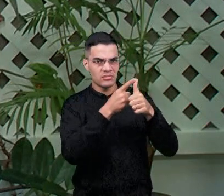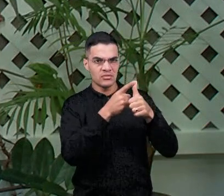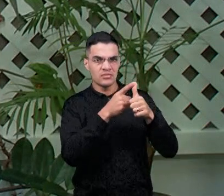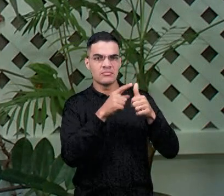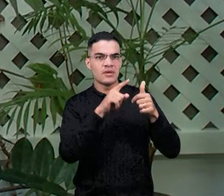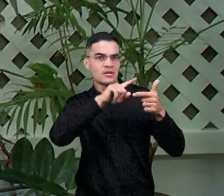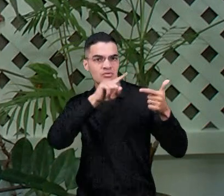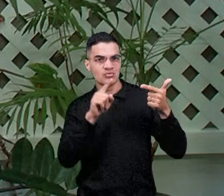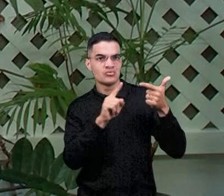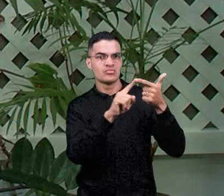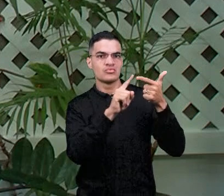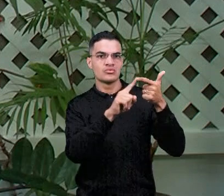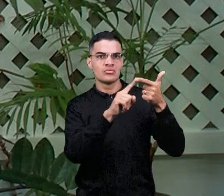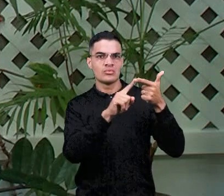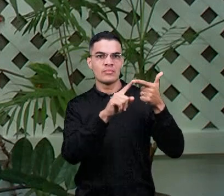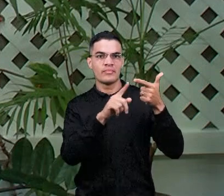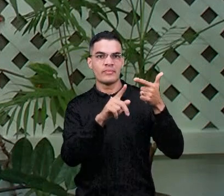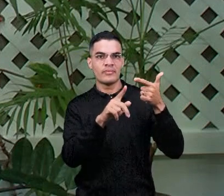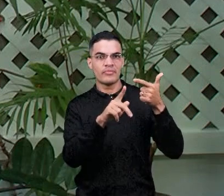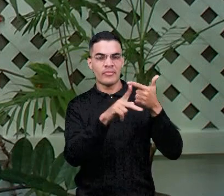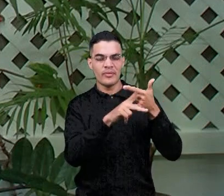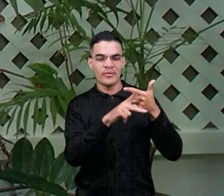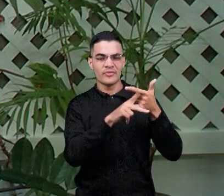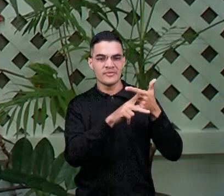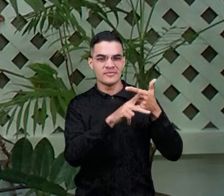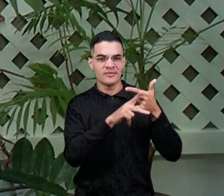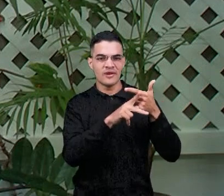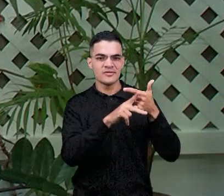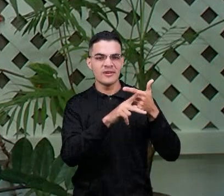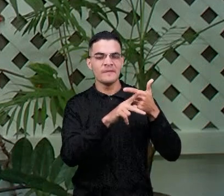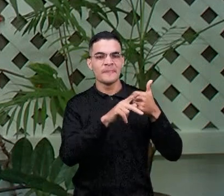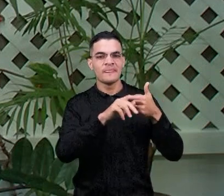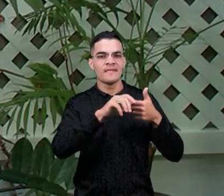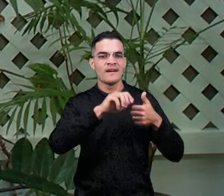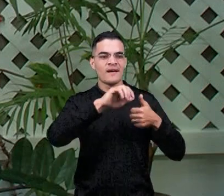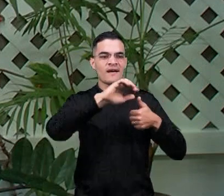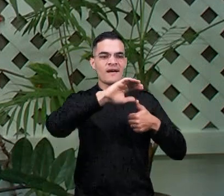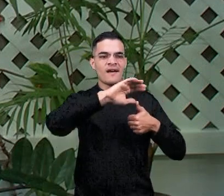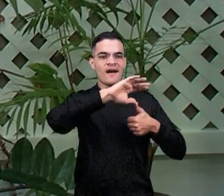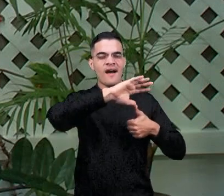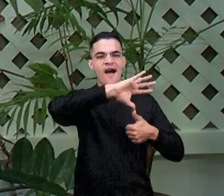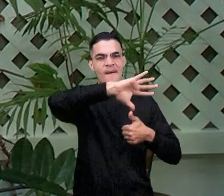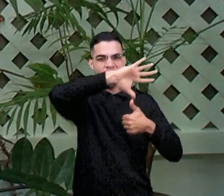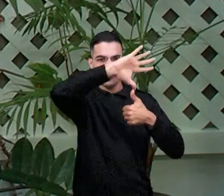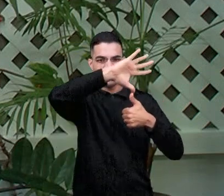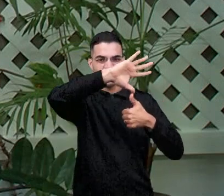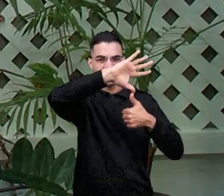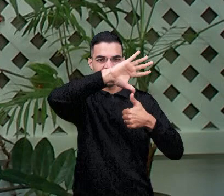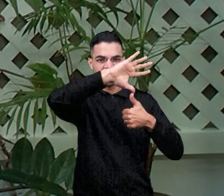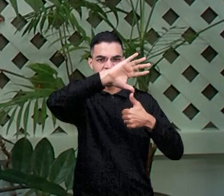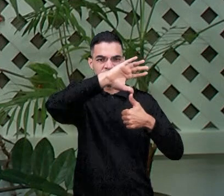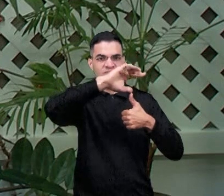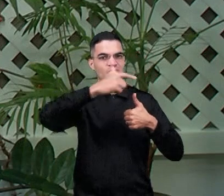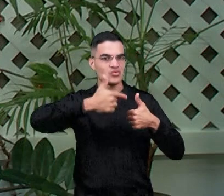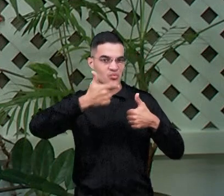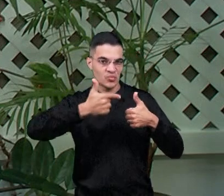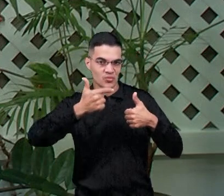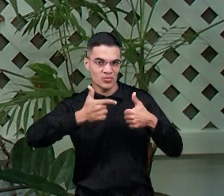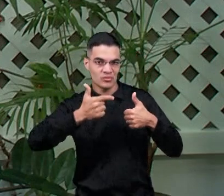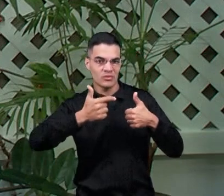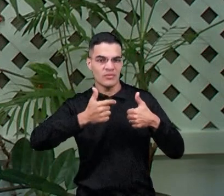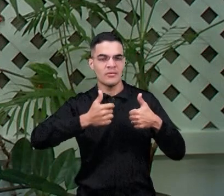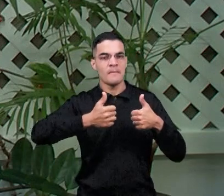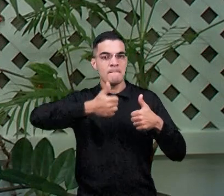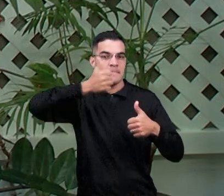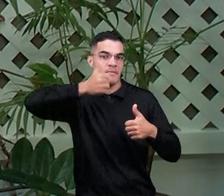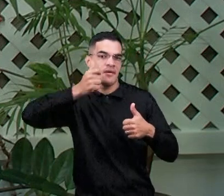en accompagnant l'Amérique du Nord, les États-Unis. Je veux dire les États-Unis, juste après,